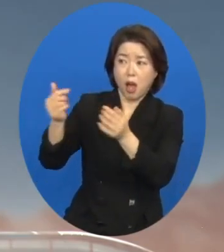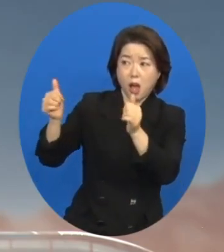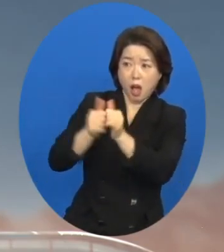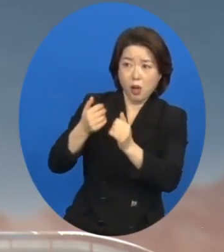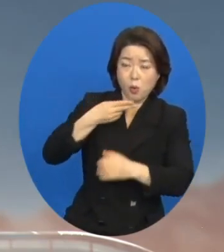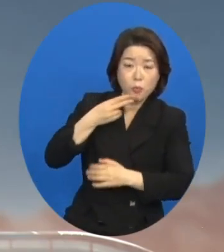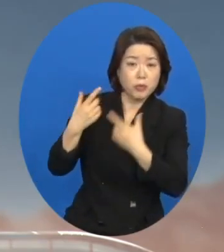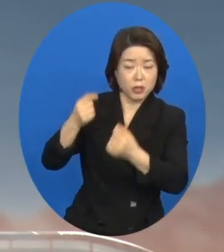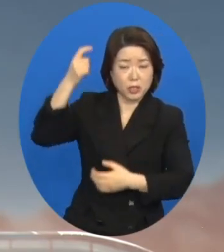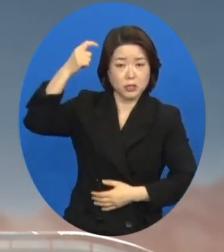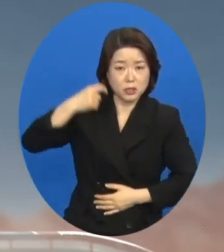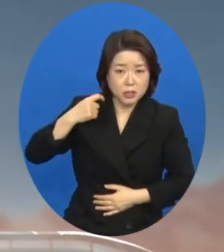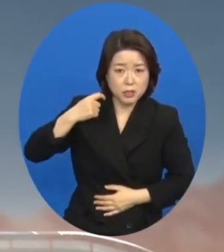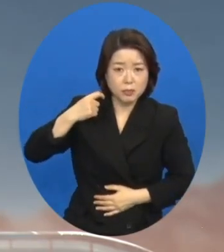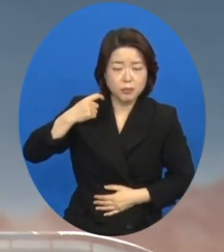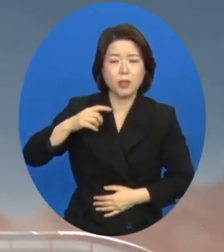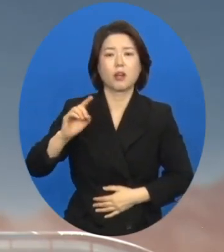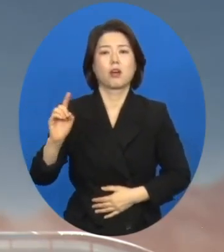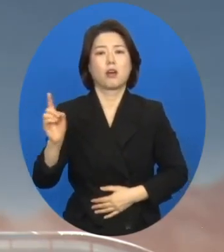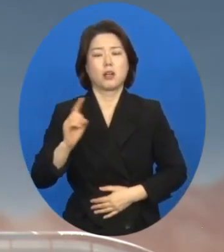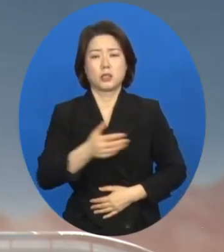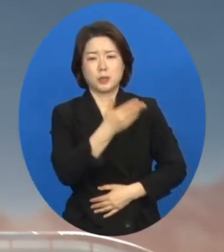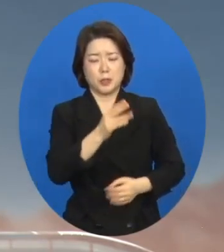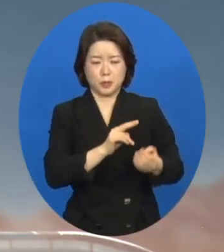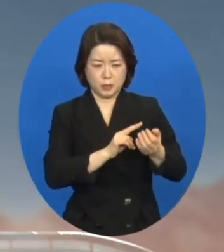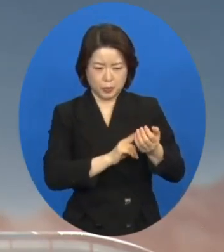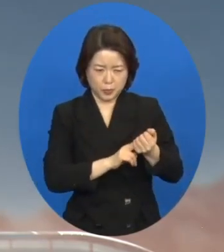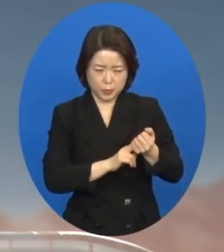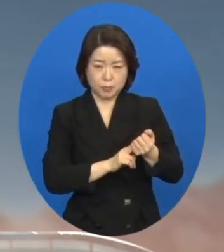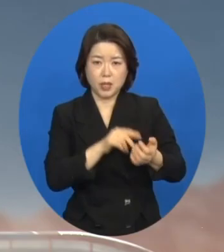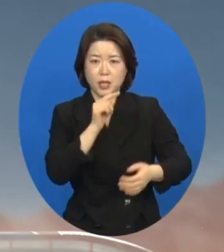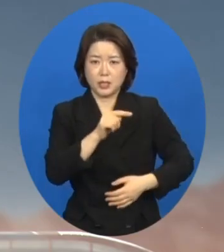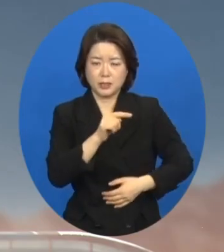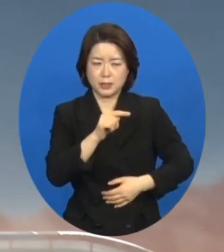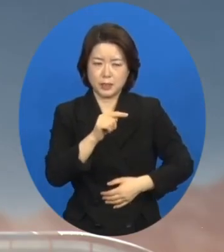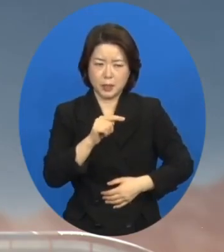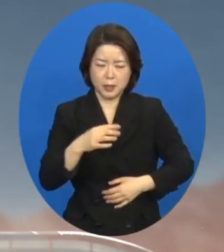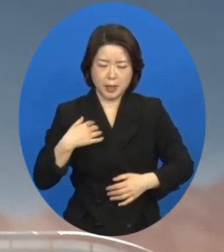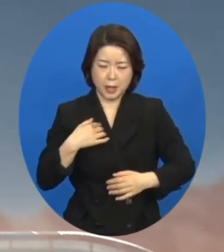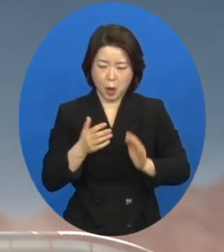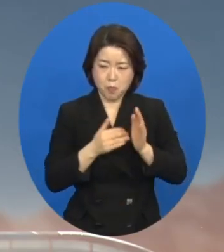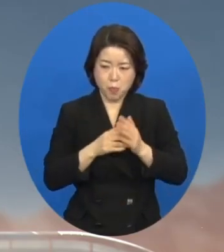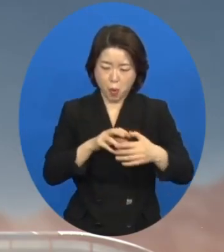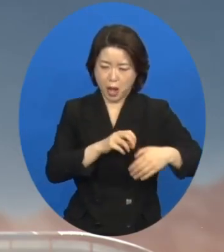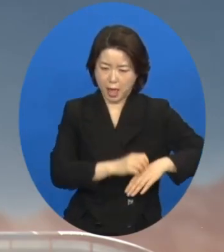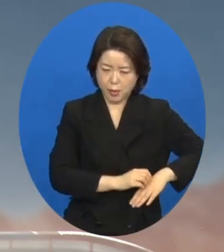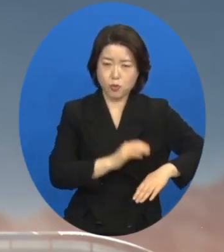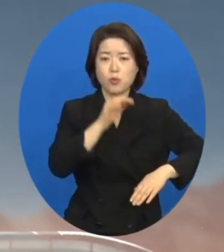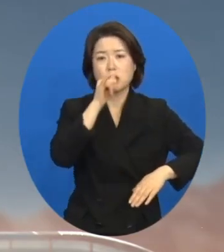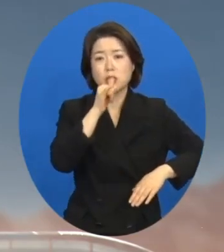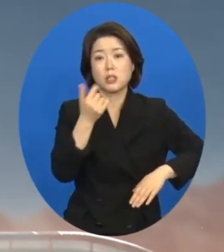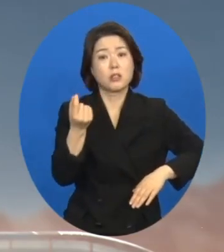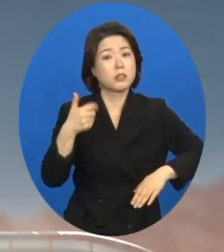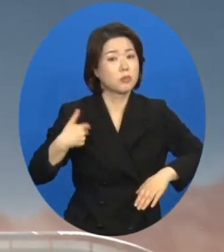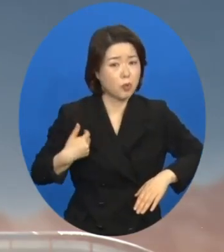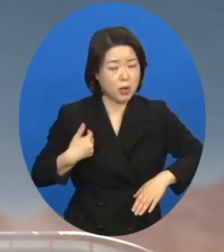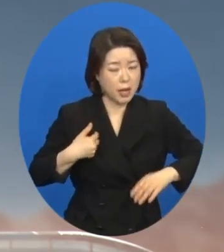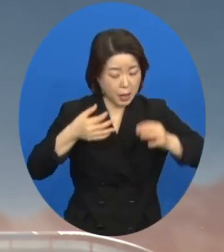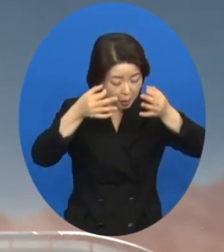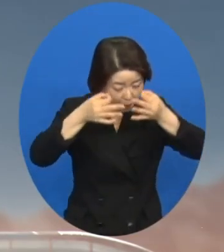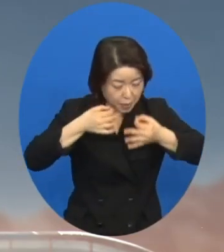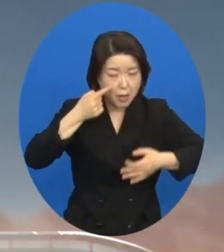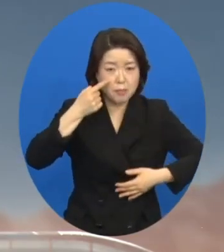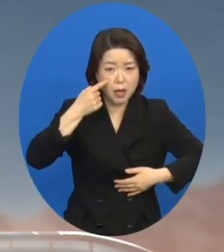같으십니까? 어쩌면 여러분 숨기고 있는 신할산의 그 아름다운 외투 때문인지도 몰라요. 여러분의 장막